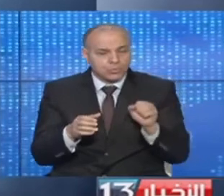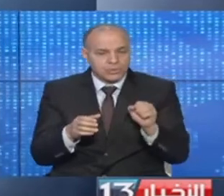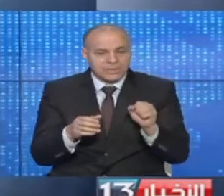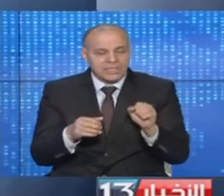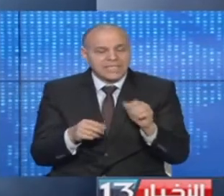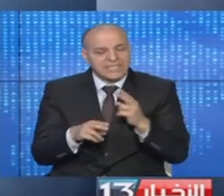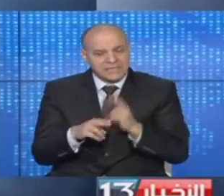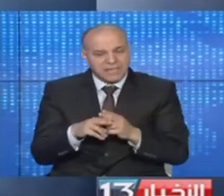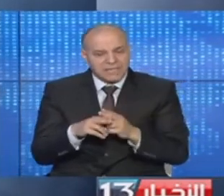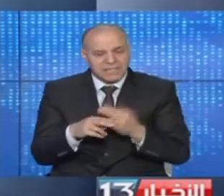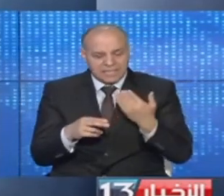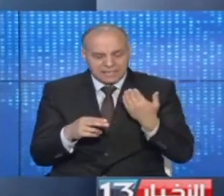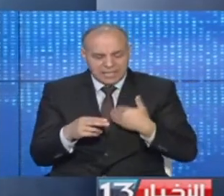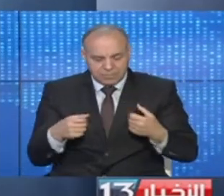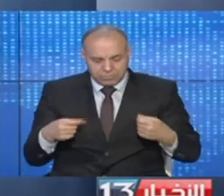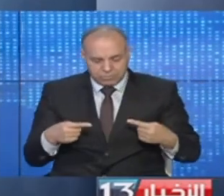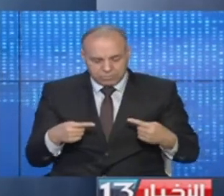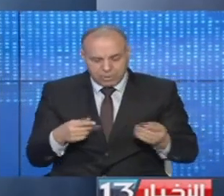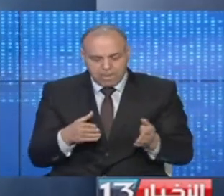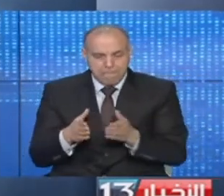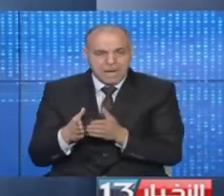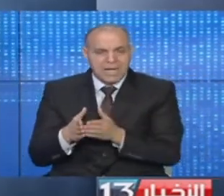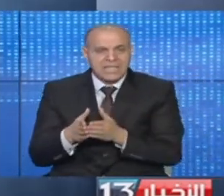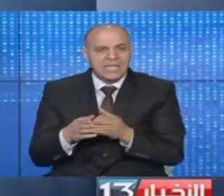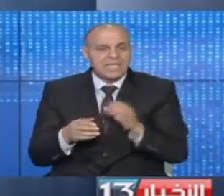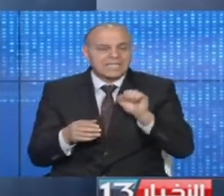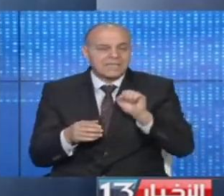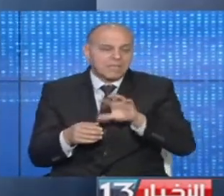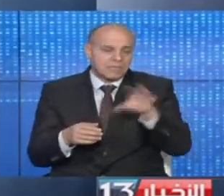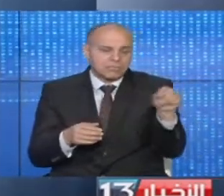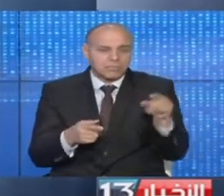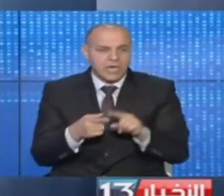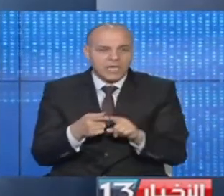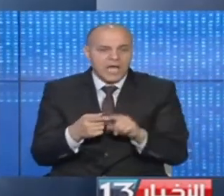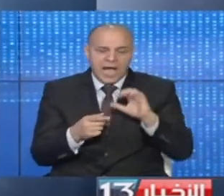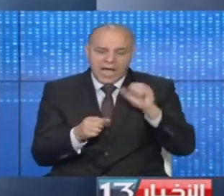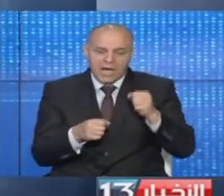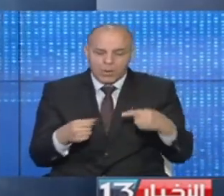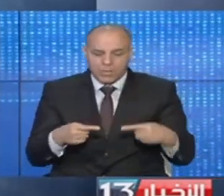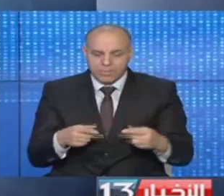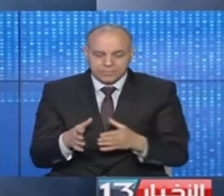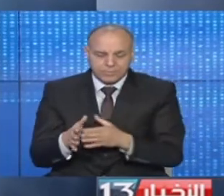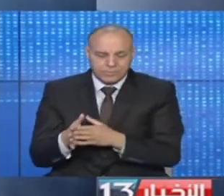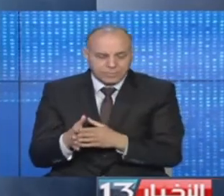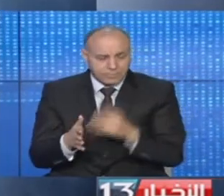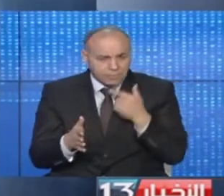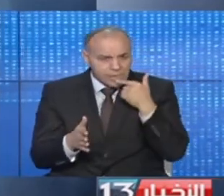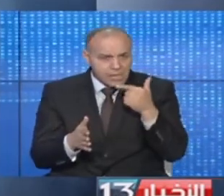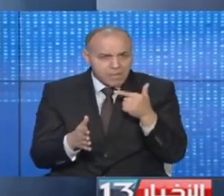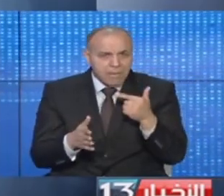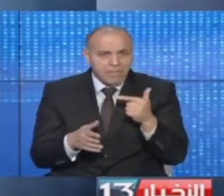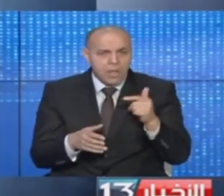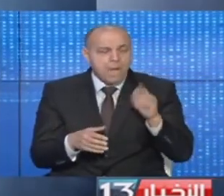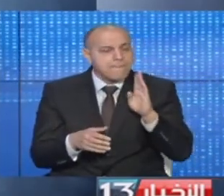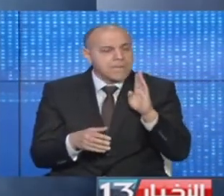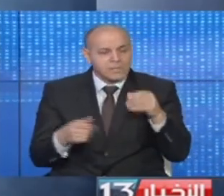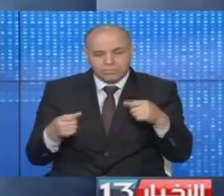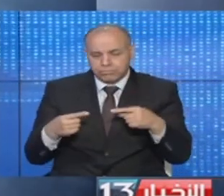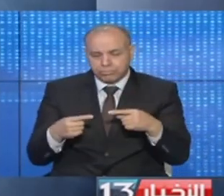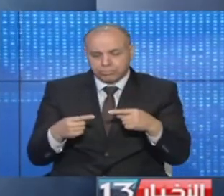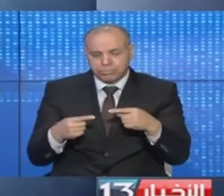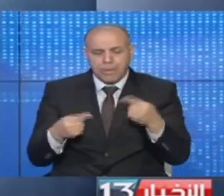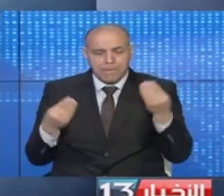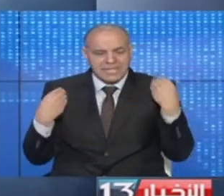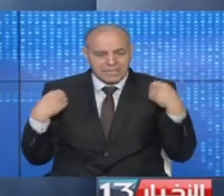النادي الرياضي صفاقس الترجي الرياضي، ويحل مستقبل سليمان ضيفا على شبيبة القيروان، ويواجه الأولمبي الباجي ضيفه